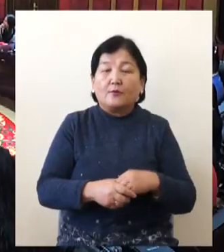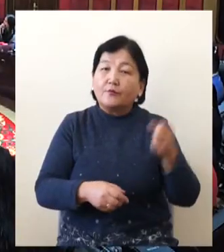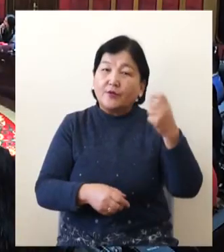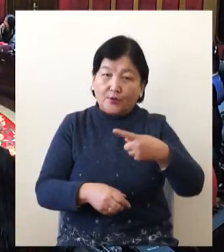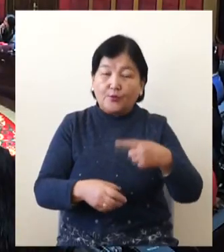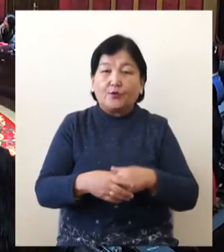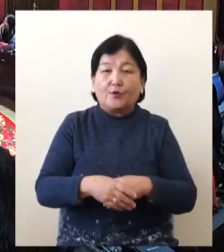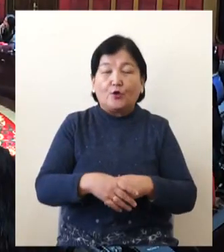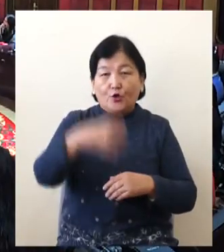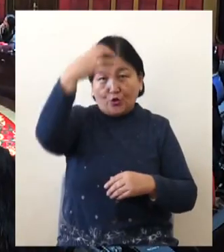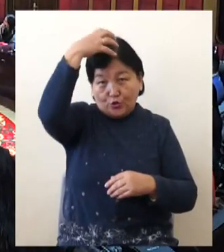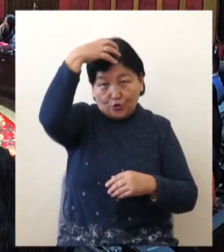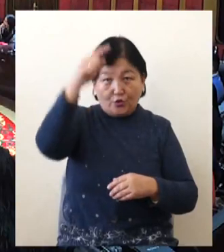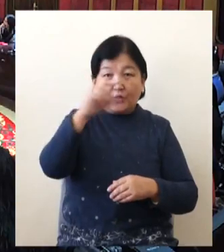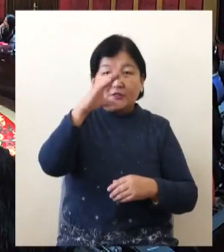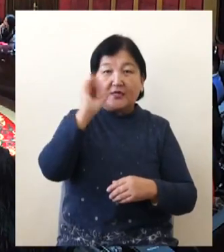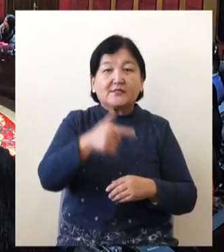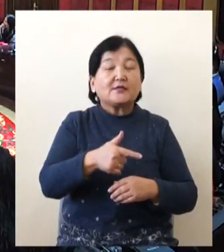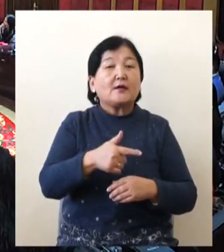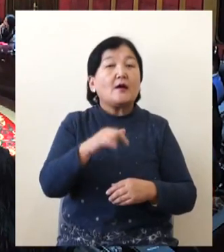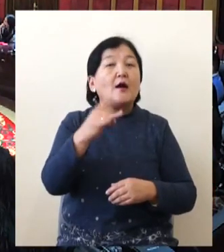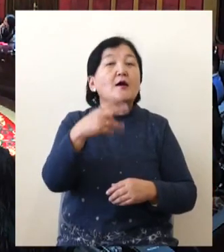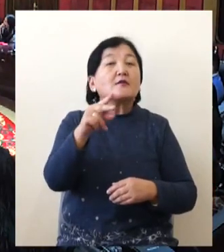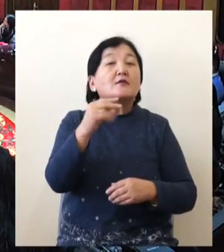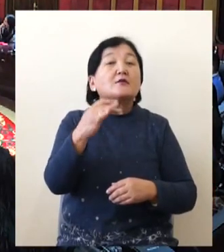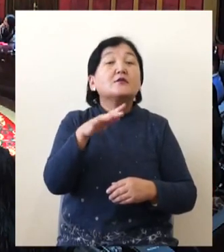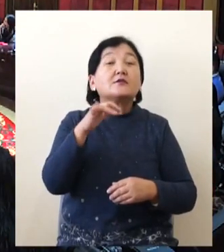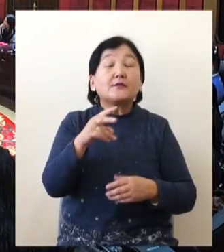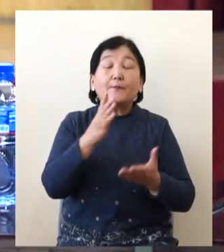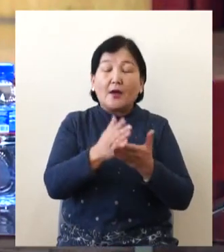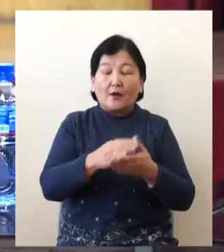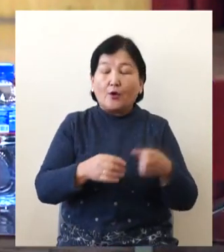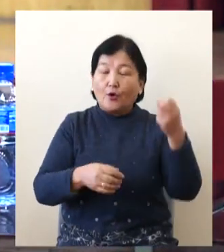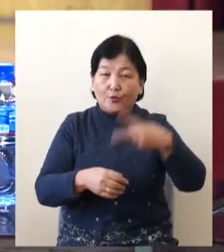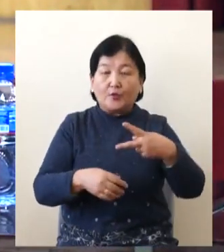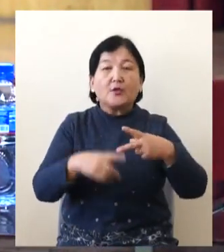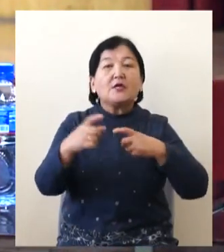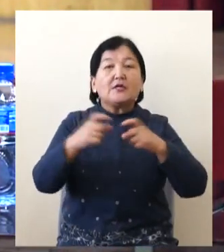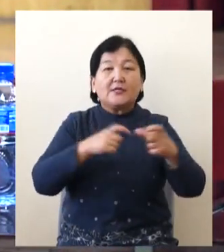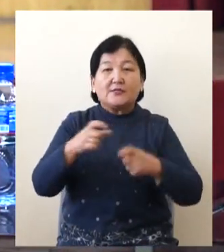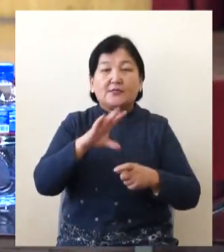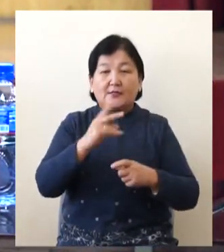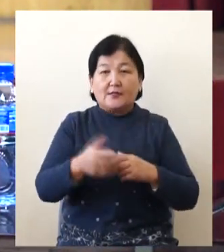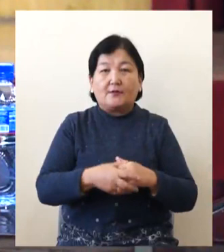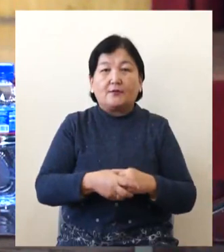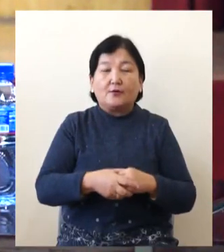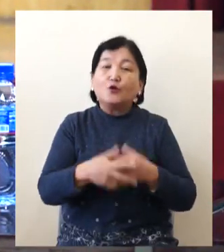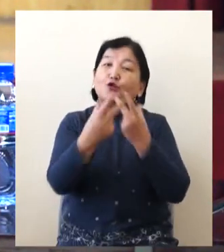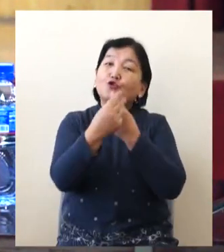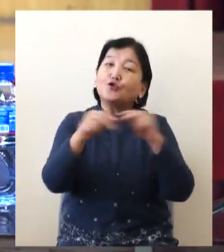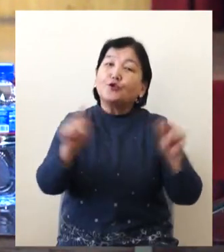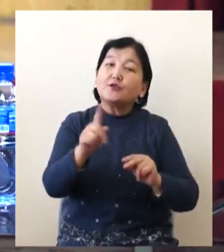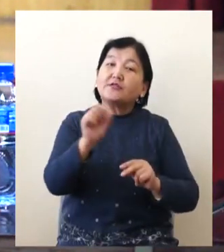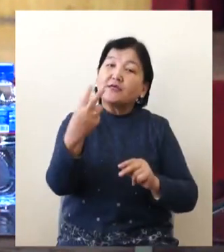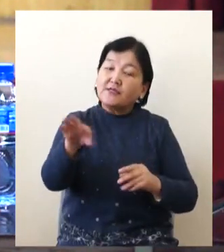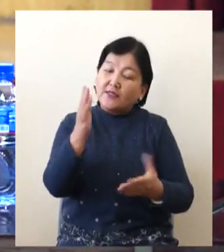Нэгдүгээр төр засаг нь ардчилсан байсан байгаа. Хоёрдугаар эдийн засаг нь чөлөө зах зээл